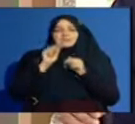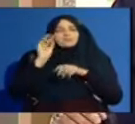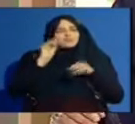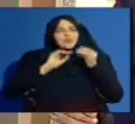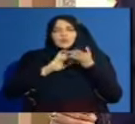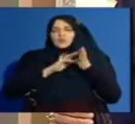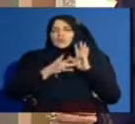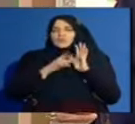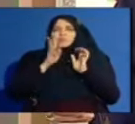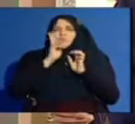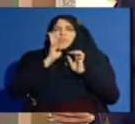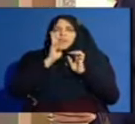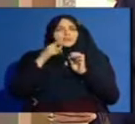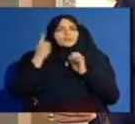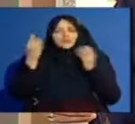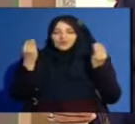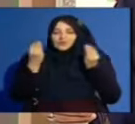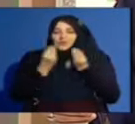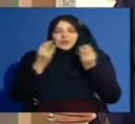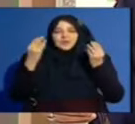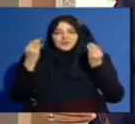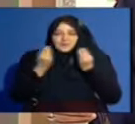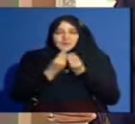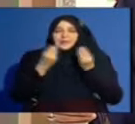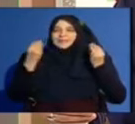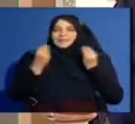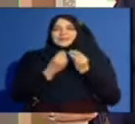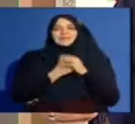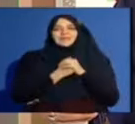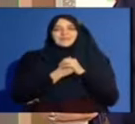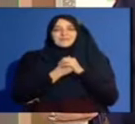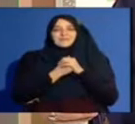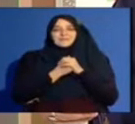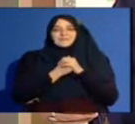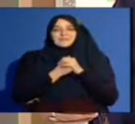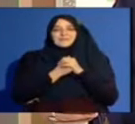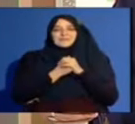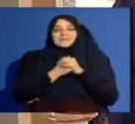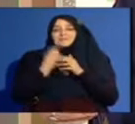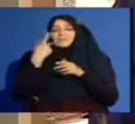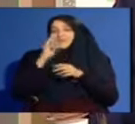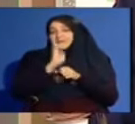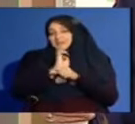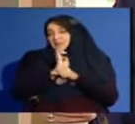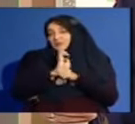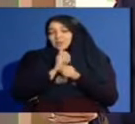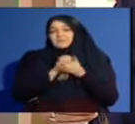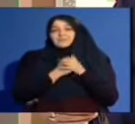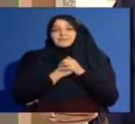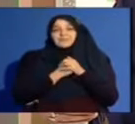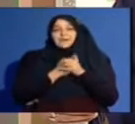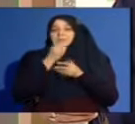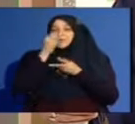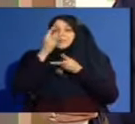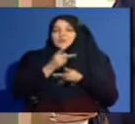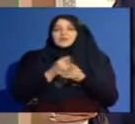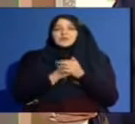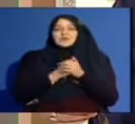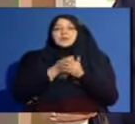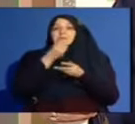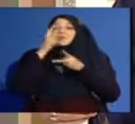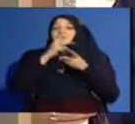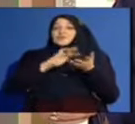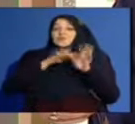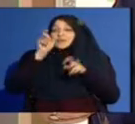كل المشكلات، الخلافات والنزاعات من خلال برنامجكم والصلح خير. مرحبا بكم، مرحبا بكل